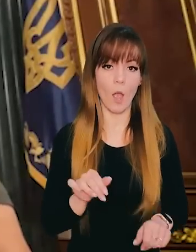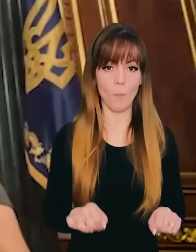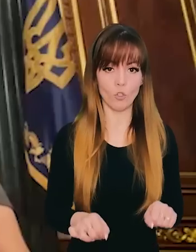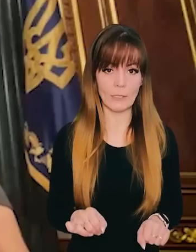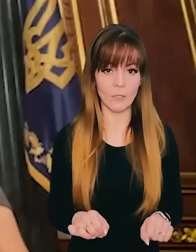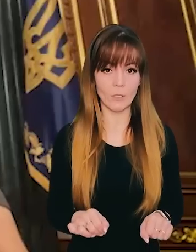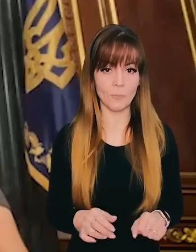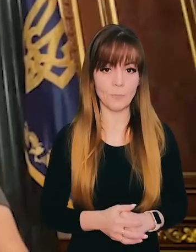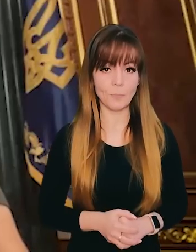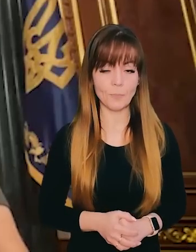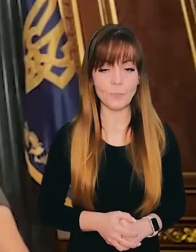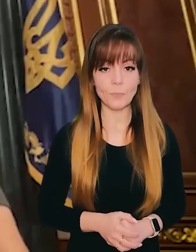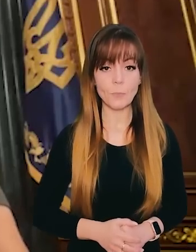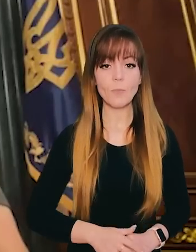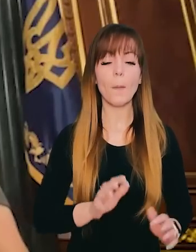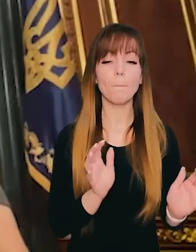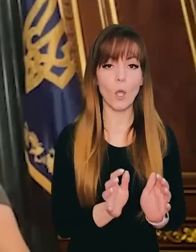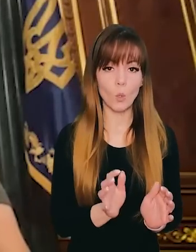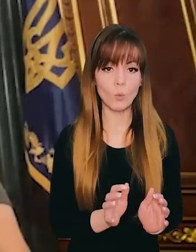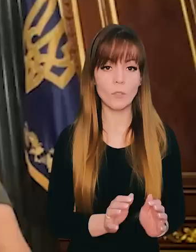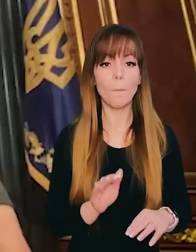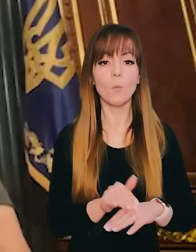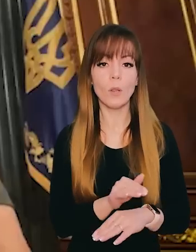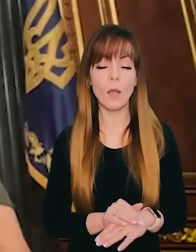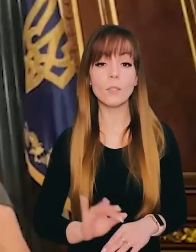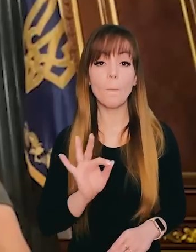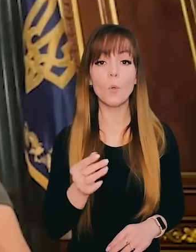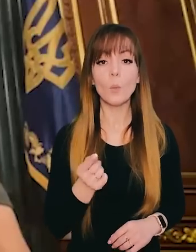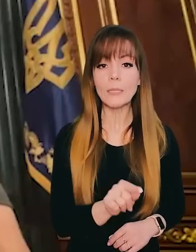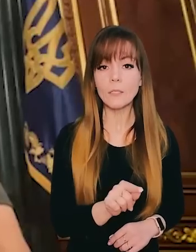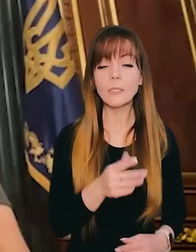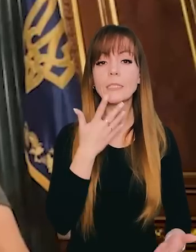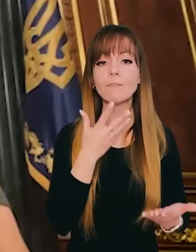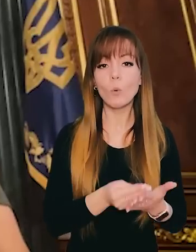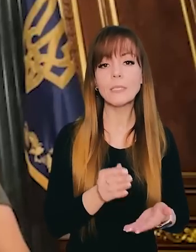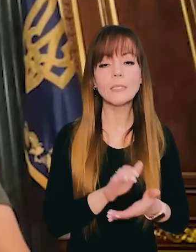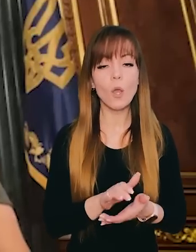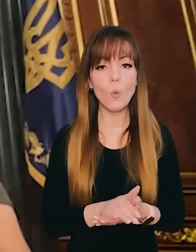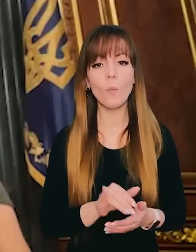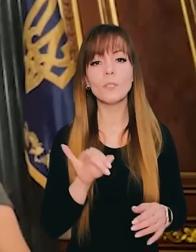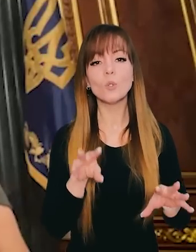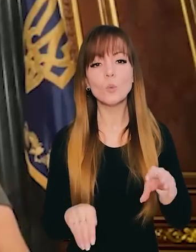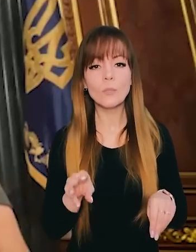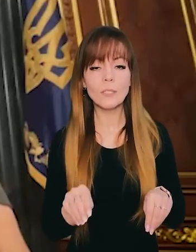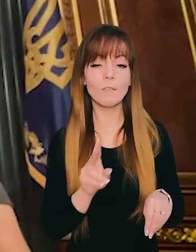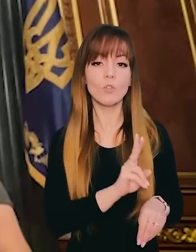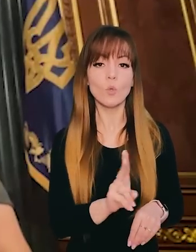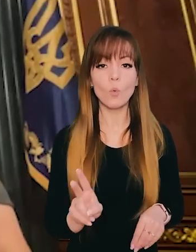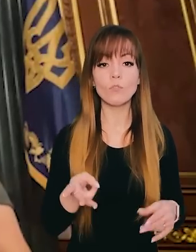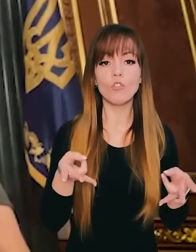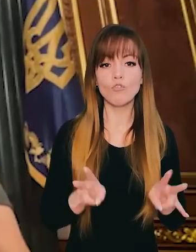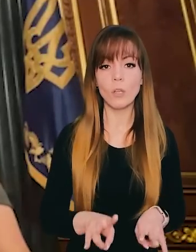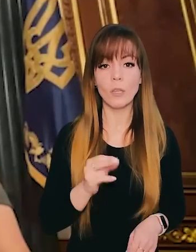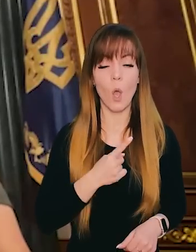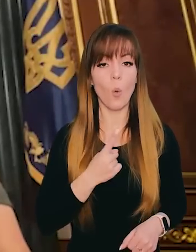така можливість піклуйтеся будь ласка про тих своїх знайомих із сусідів